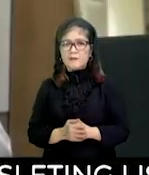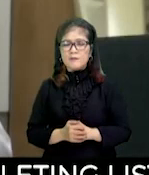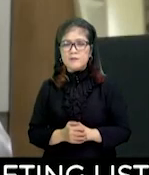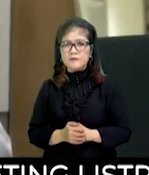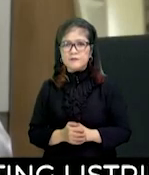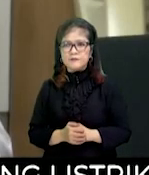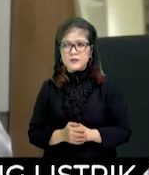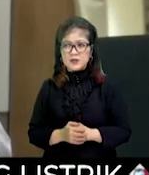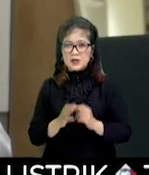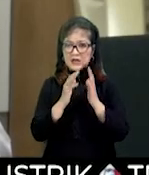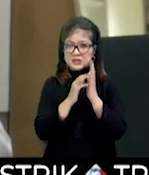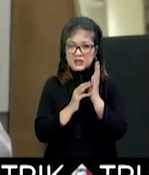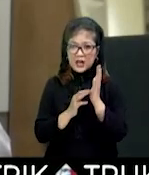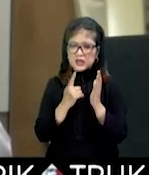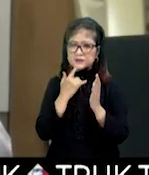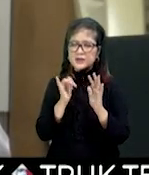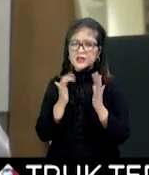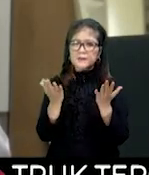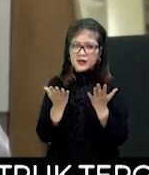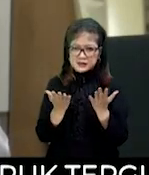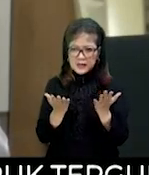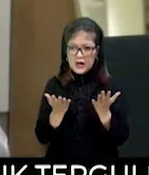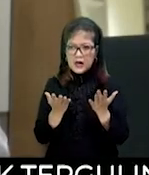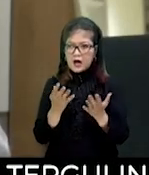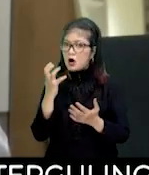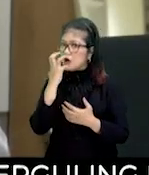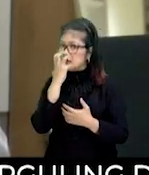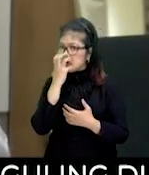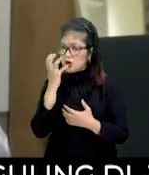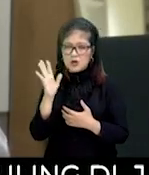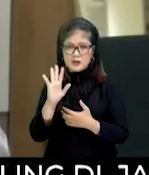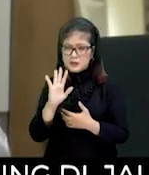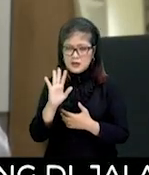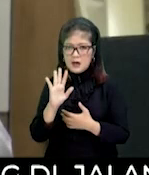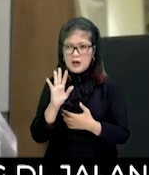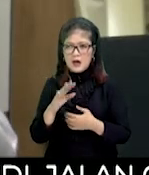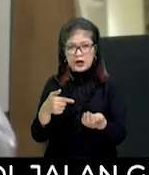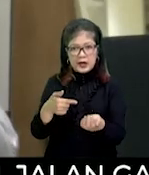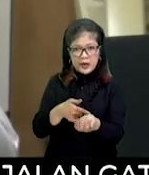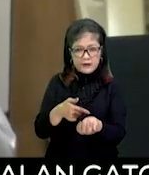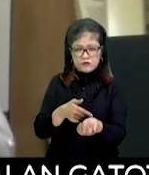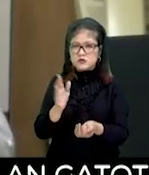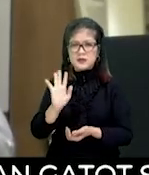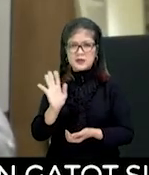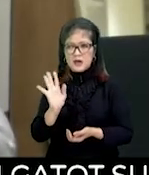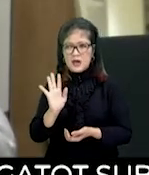Gejala ringan, ya, artinya tidak memerlukan oksigen, tidak memerlukan infus, tapi pasien ini